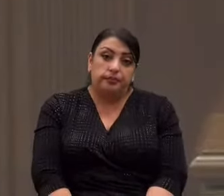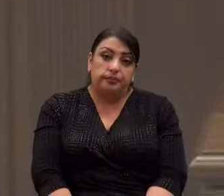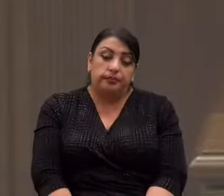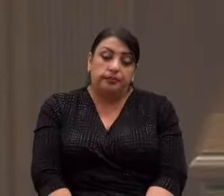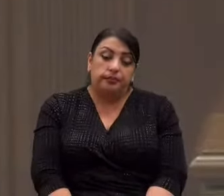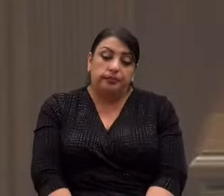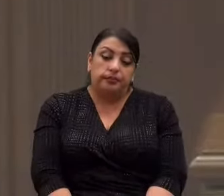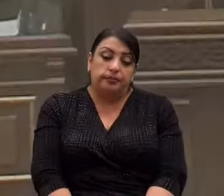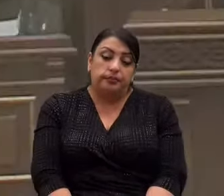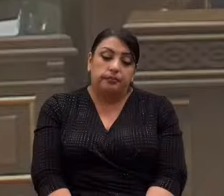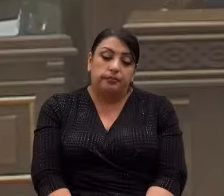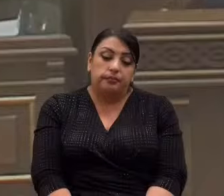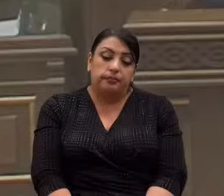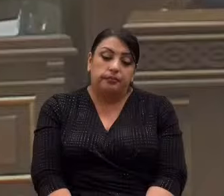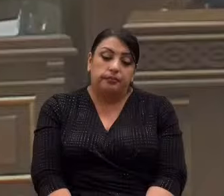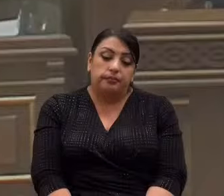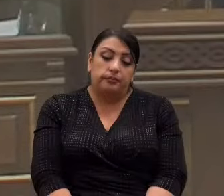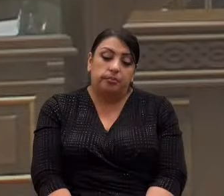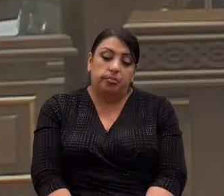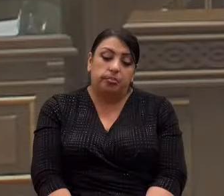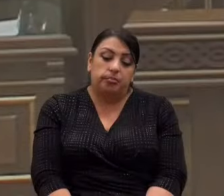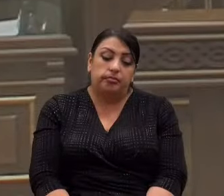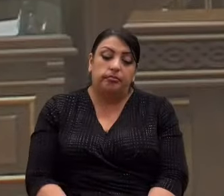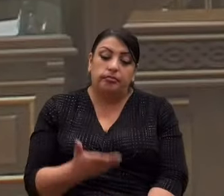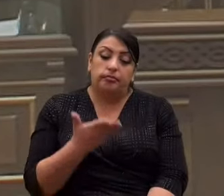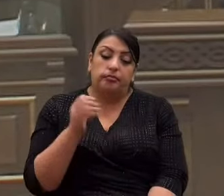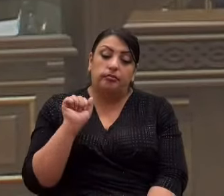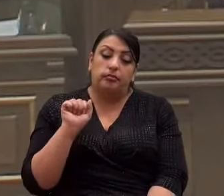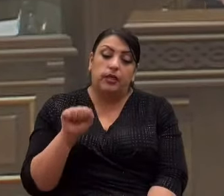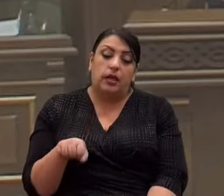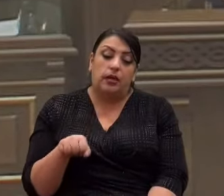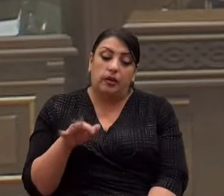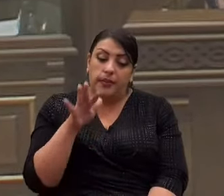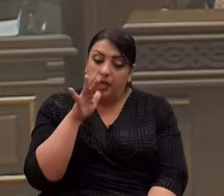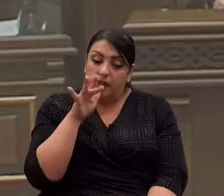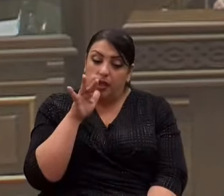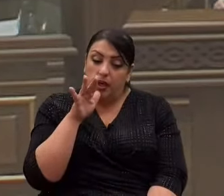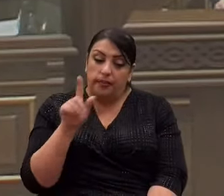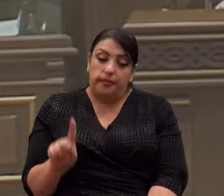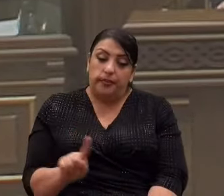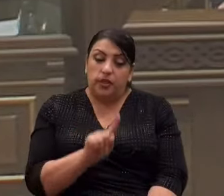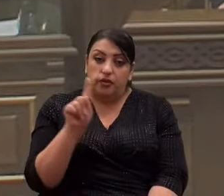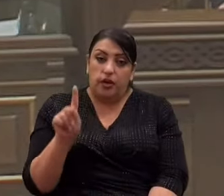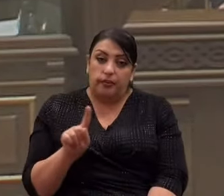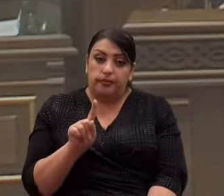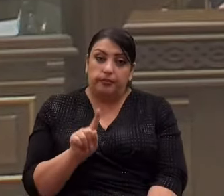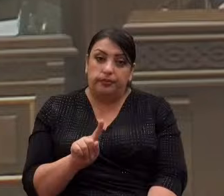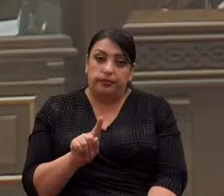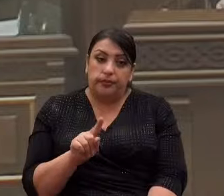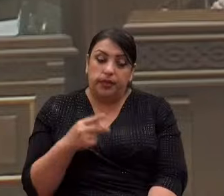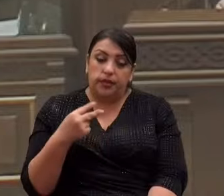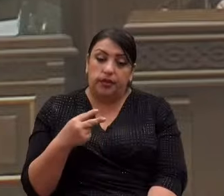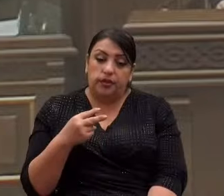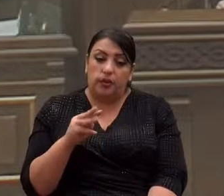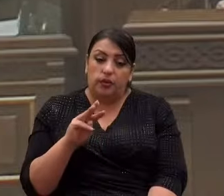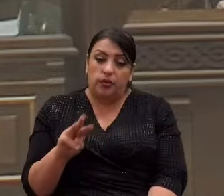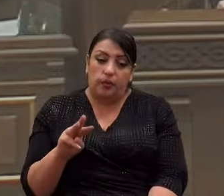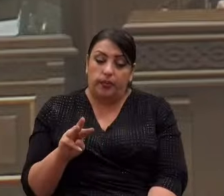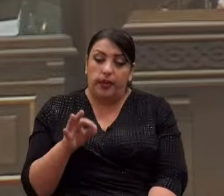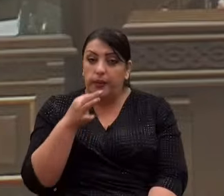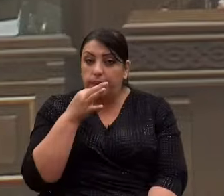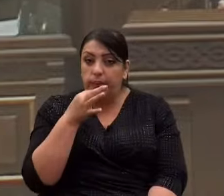Խաչատրյան, որպեսզի կարողանանք մեր 1 ժամ եւ 20 րոպե